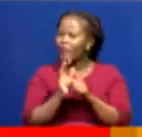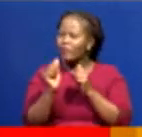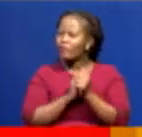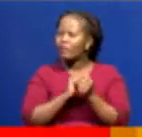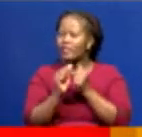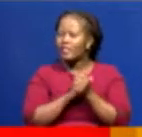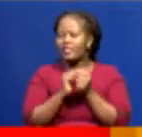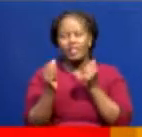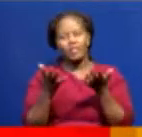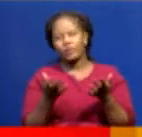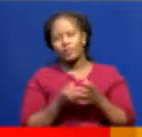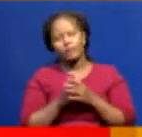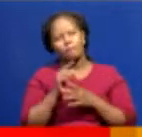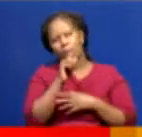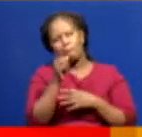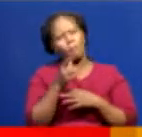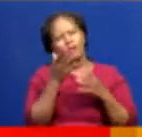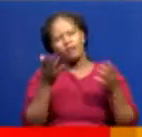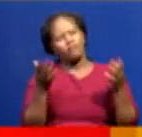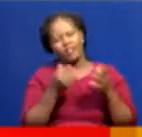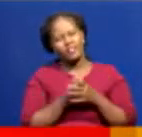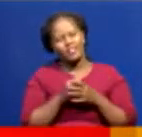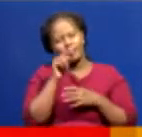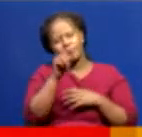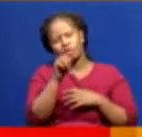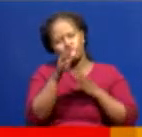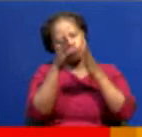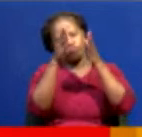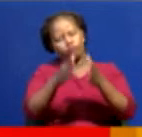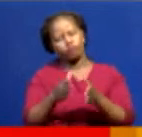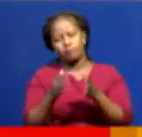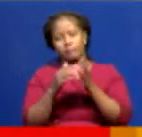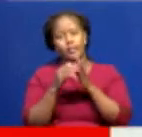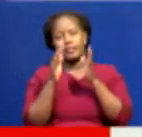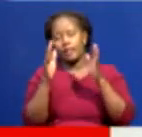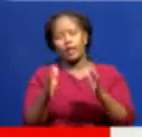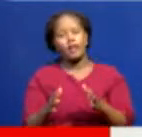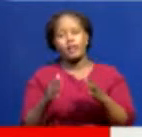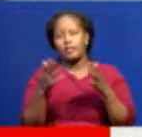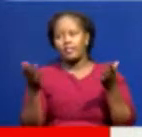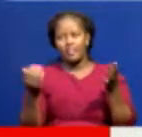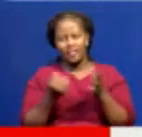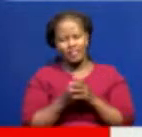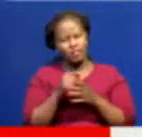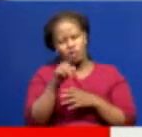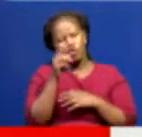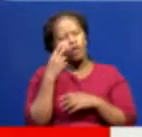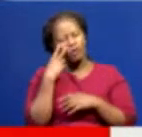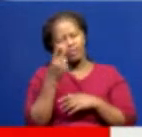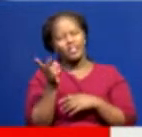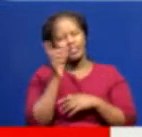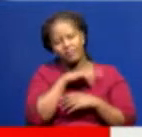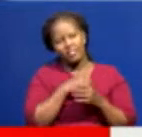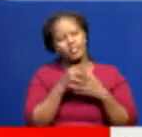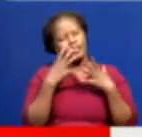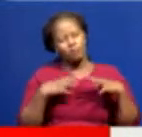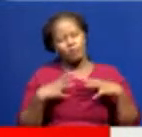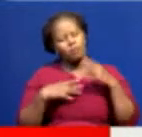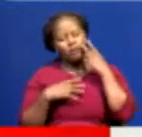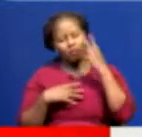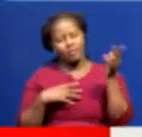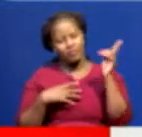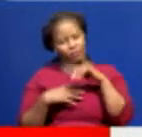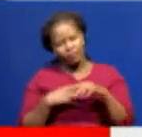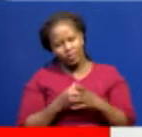zimeshuhudiwa. Kwanza kabisa tu, wewe kama kiongozi mahali ulipo, jinsi umejionea, manake kila Mkenya amejionea mambo